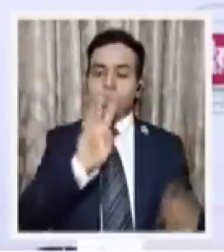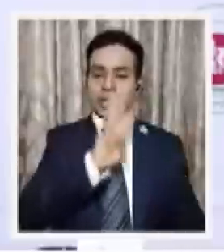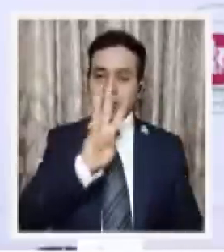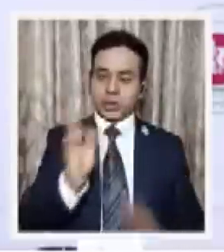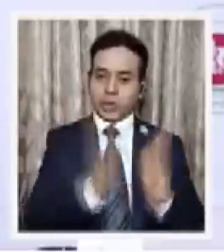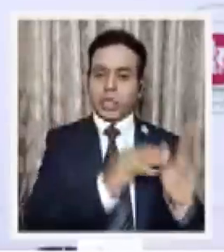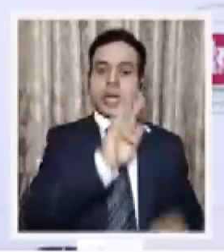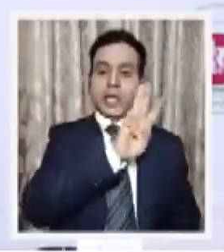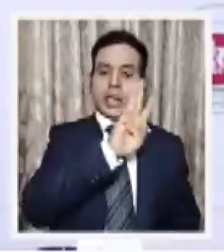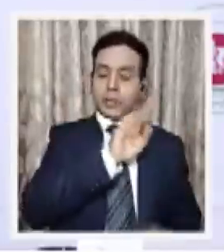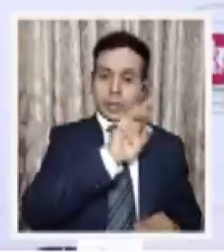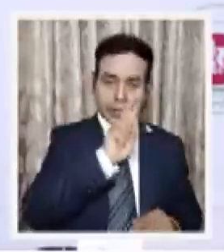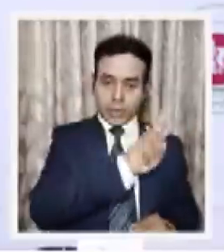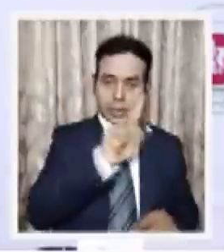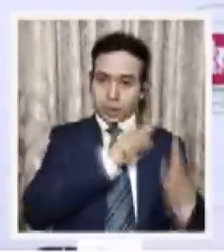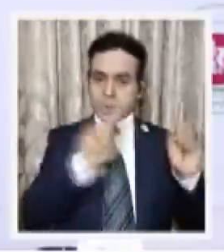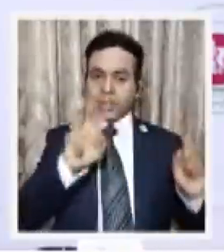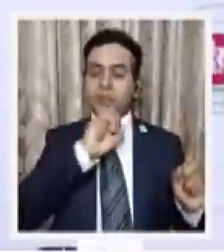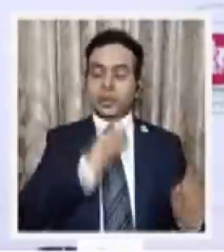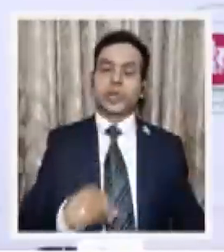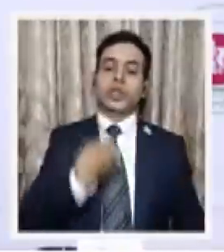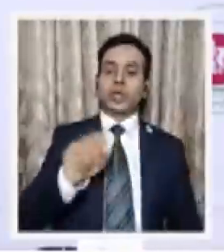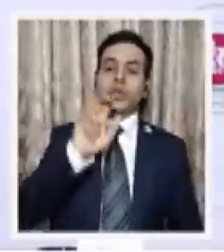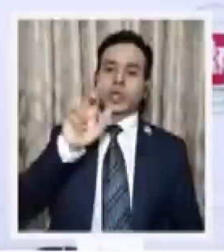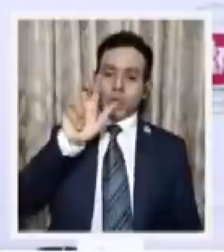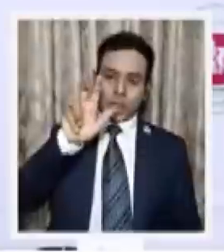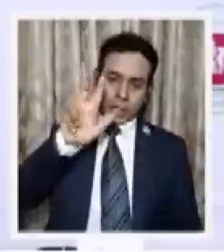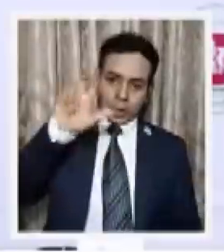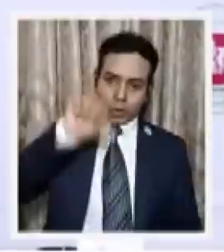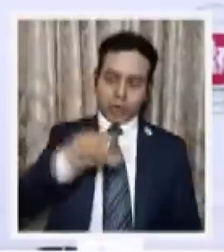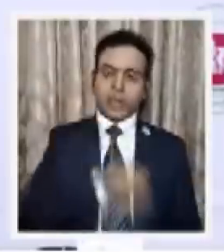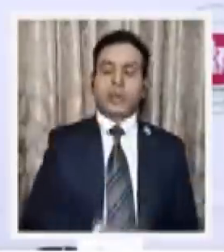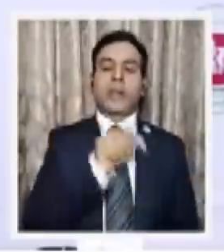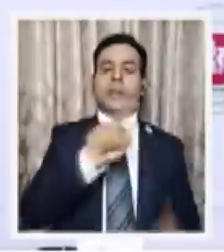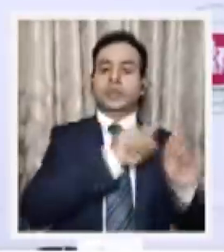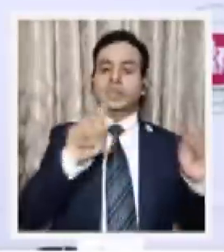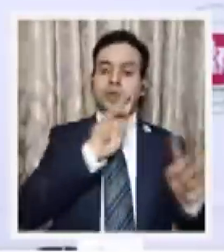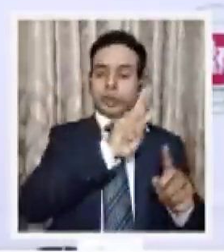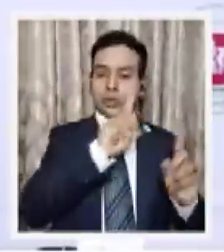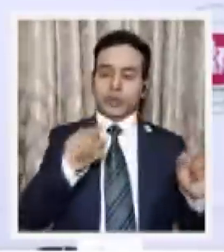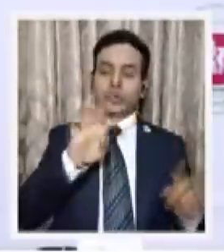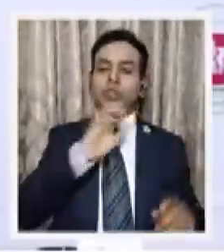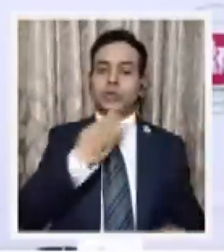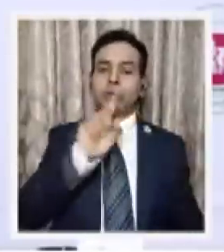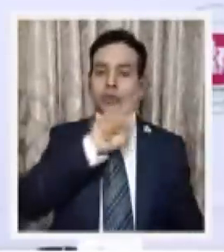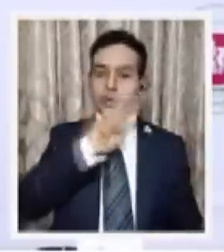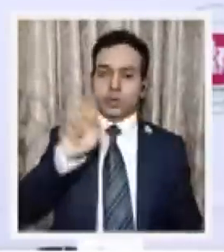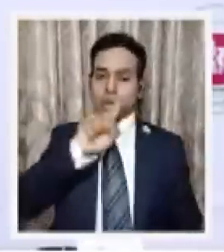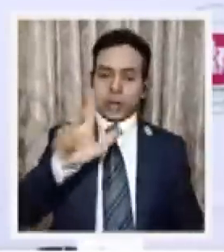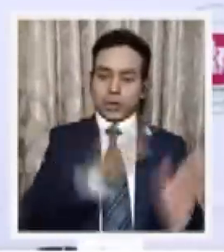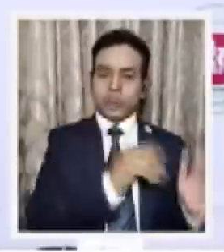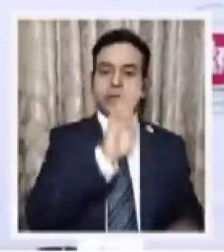21 থেকে 30 বছর 89 জন, 31 থেকে 40 বছর 218 জন, 41 থেকে 50 বছর 471 জন,